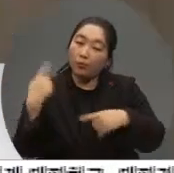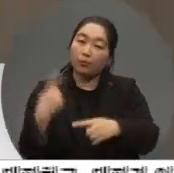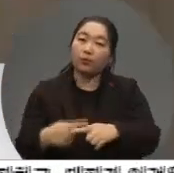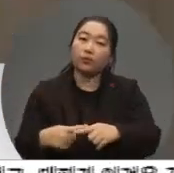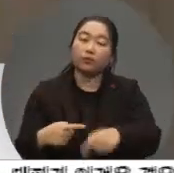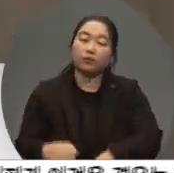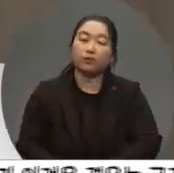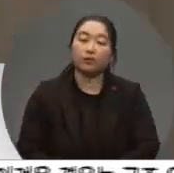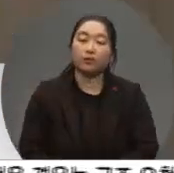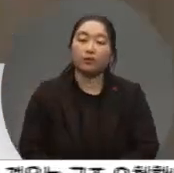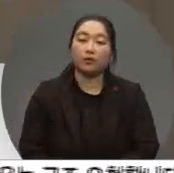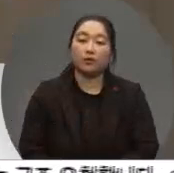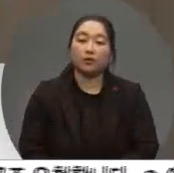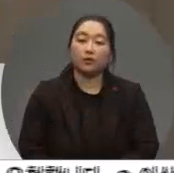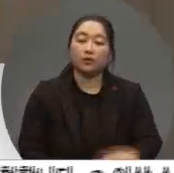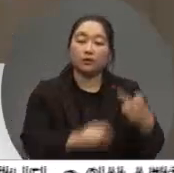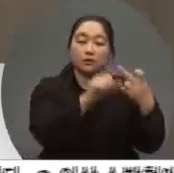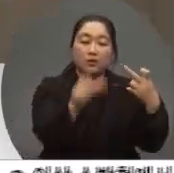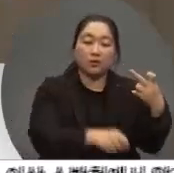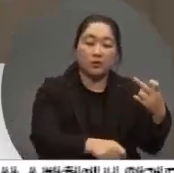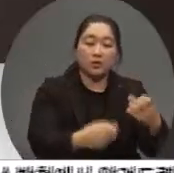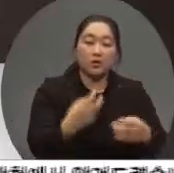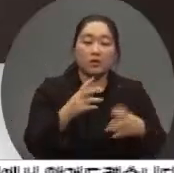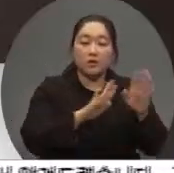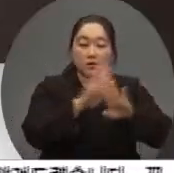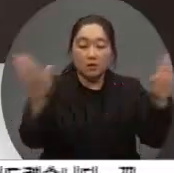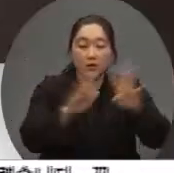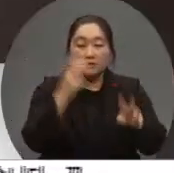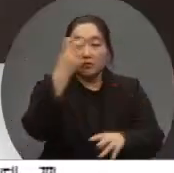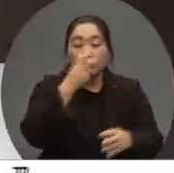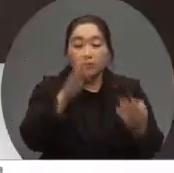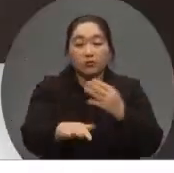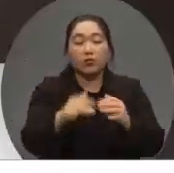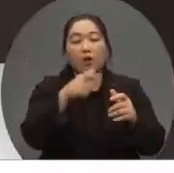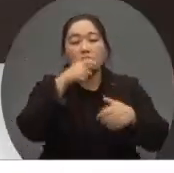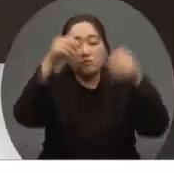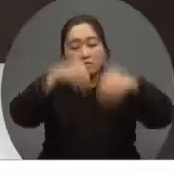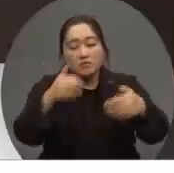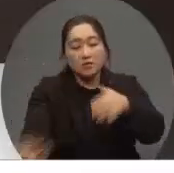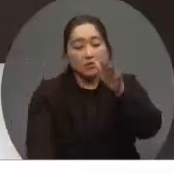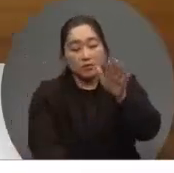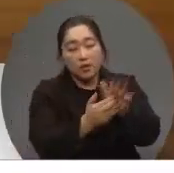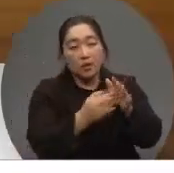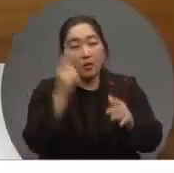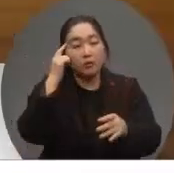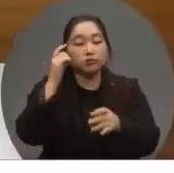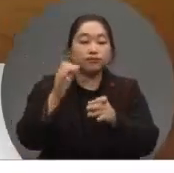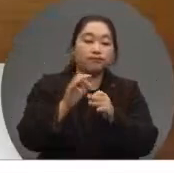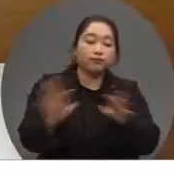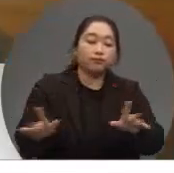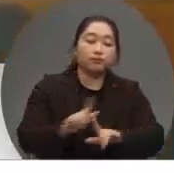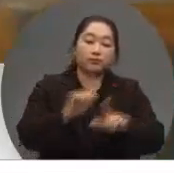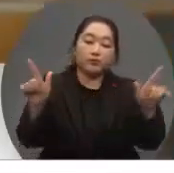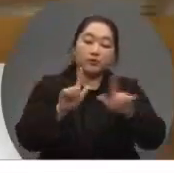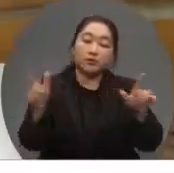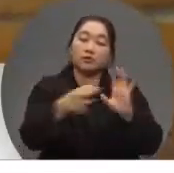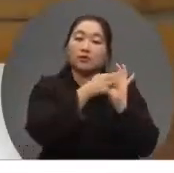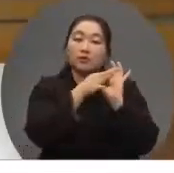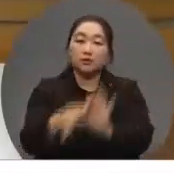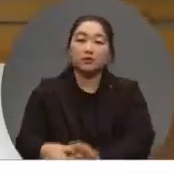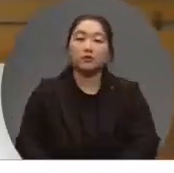날씨였습니다. 지난달에는 기상 관측 이후 최대 강우량을 기록하는 등 예측을 벗어나는 날씨가 이어지고